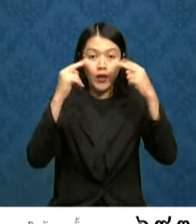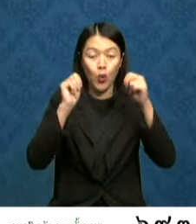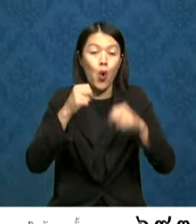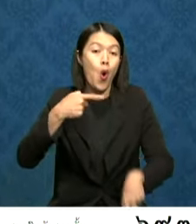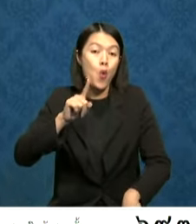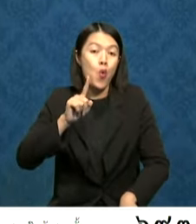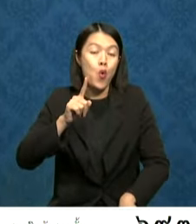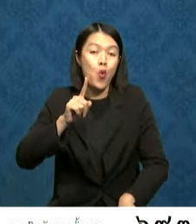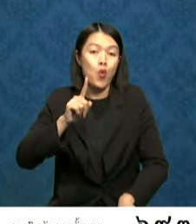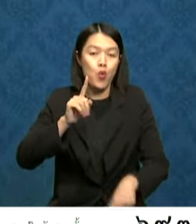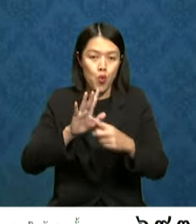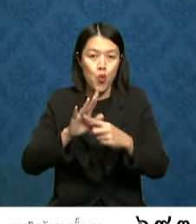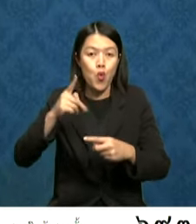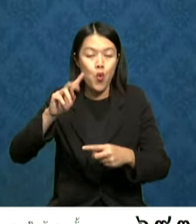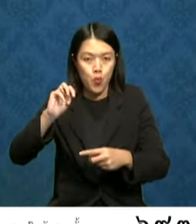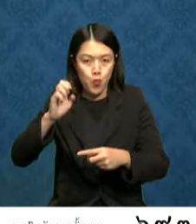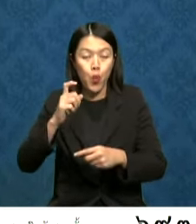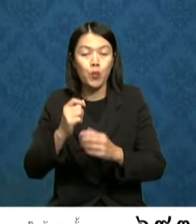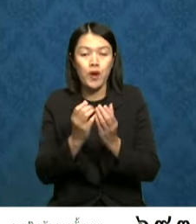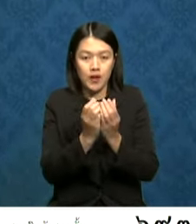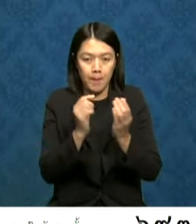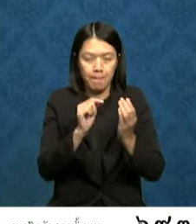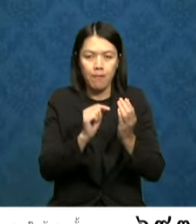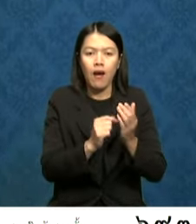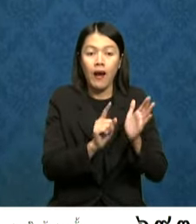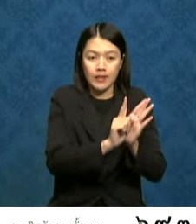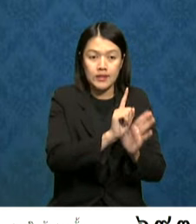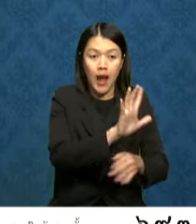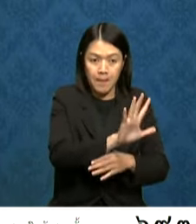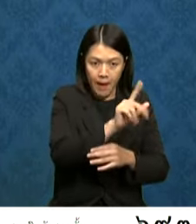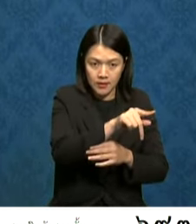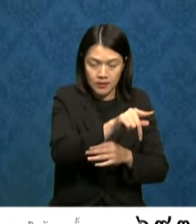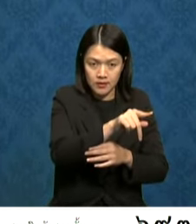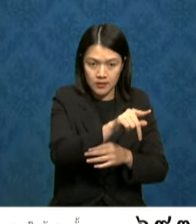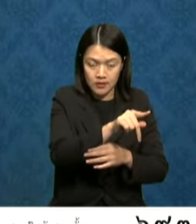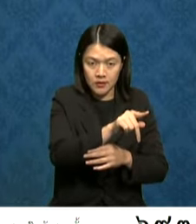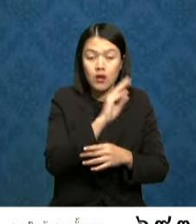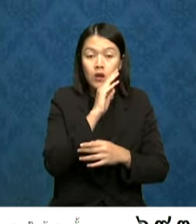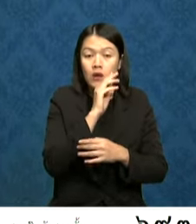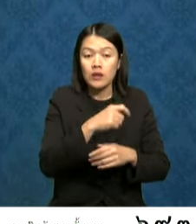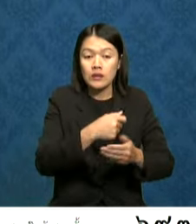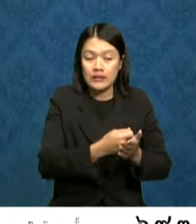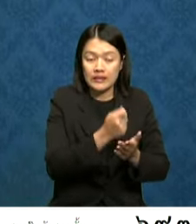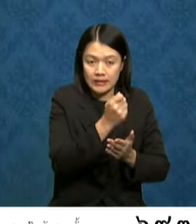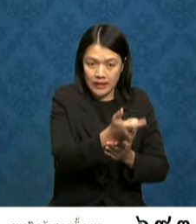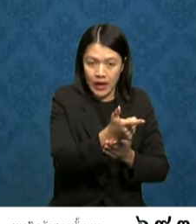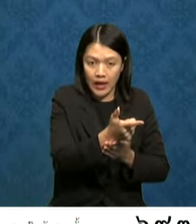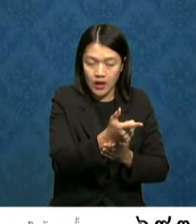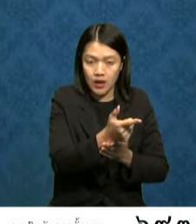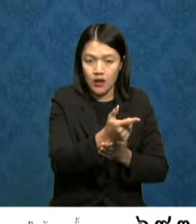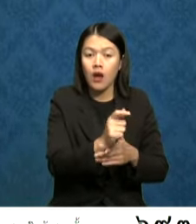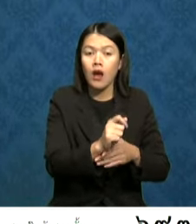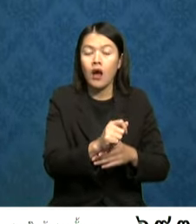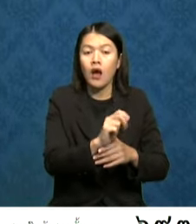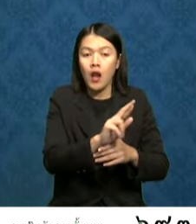ธรรมนะคะบอกว่าจะแบ่งจ่ายเป็น 2งวดงวดแรก 5,000บาทนะคะถ้าถ้าระบบชำระเงินนะคะไอ้ Open Loop